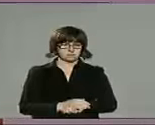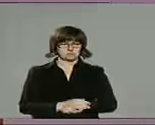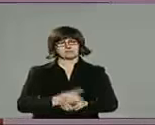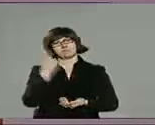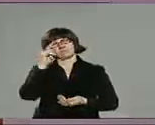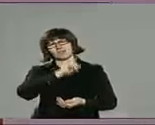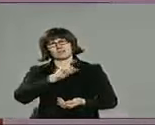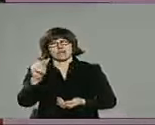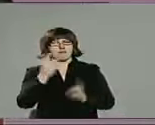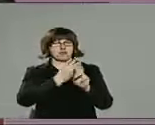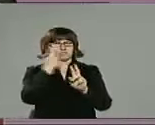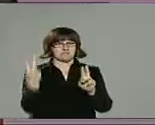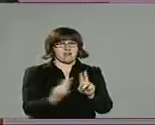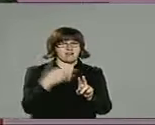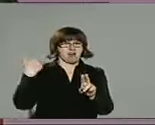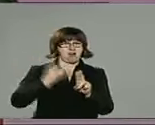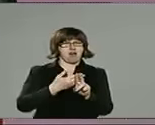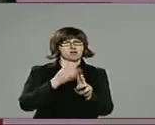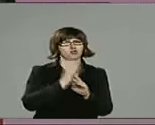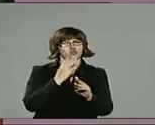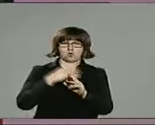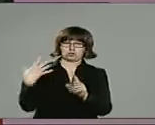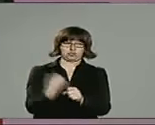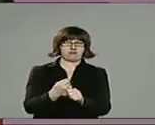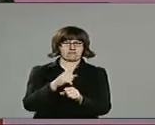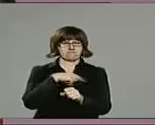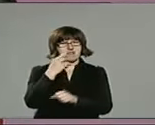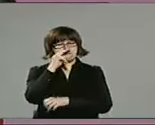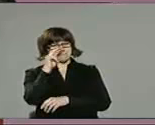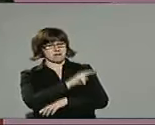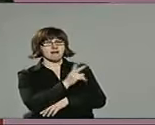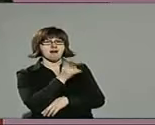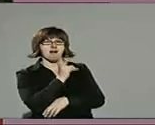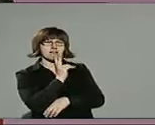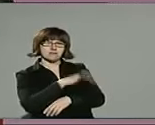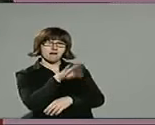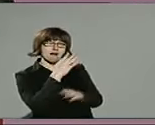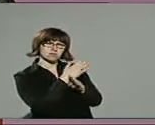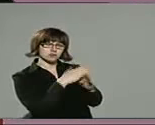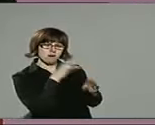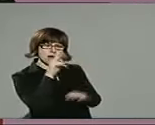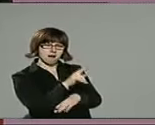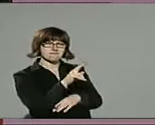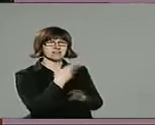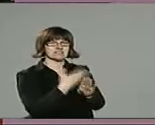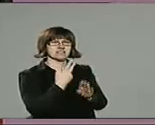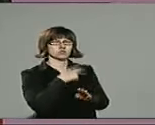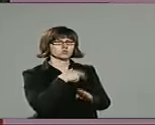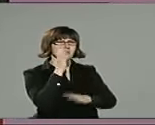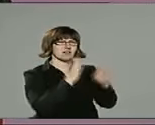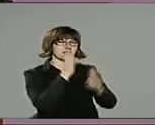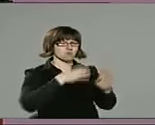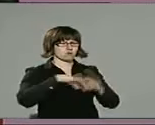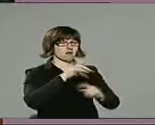Eines haben wir dabei in den 2 Jahren schon gut wieder geschafft. Wir haben unseren Blick für den Alltag geschärft. Denn das müssen Sozialdemokratinnen